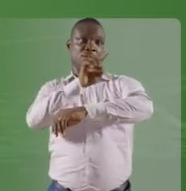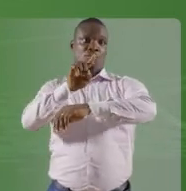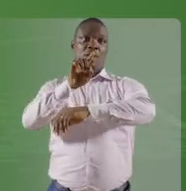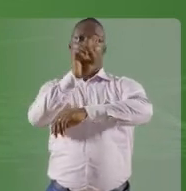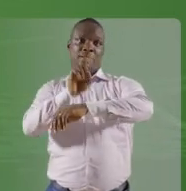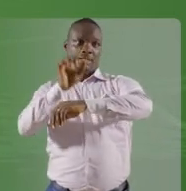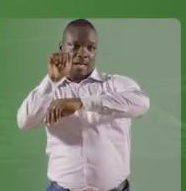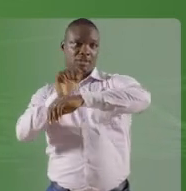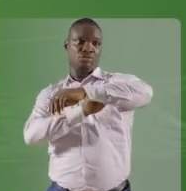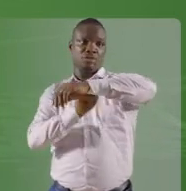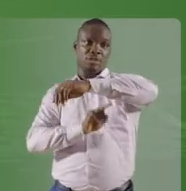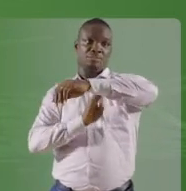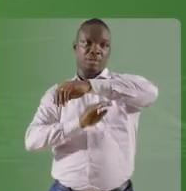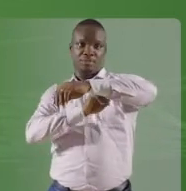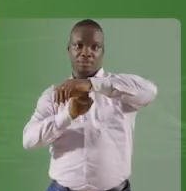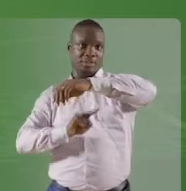alpha.